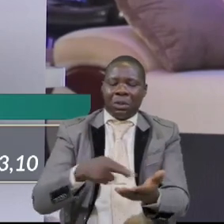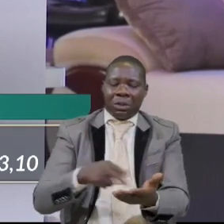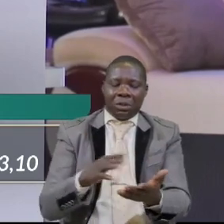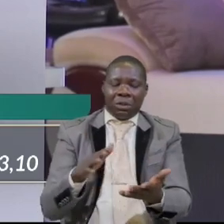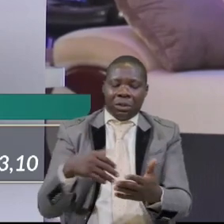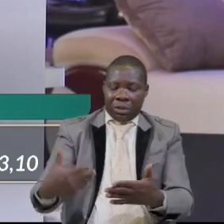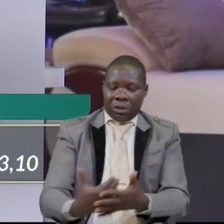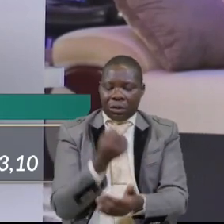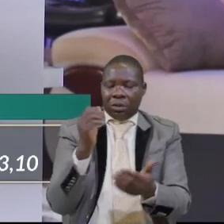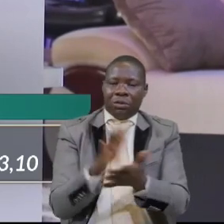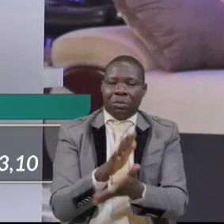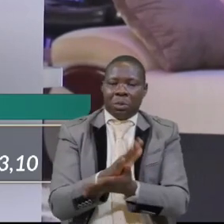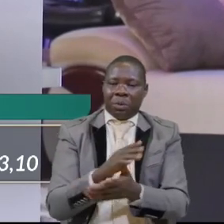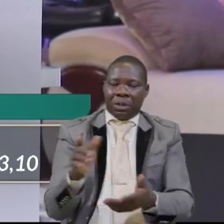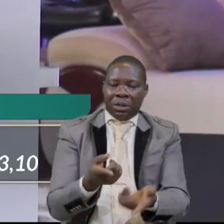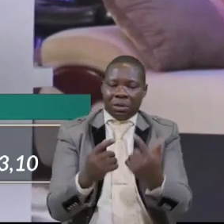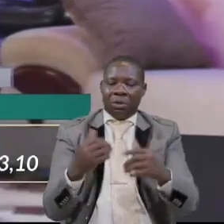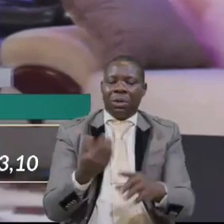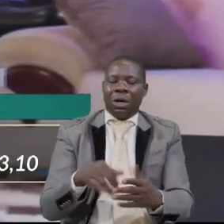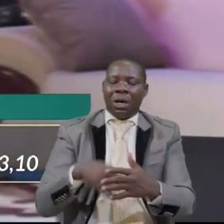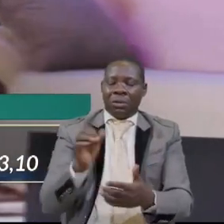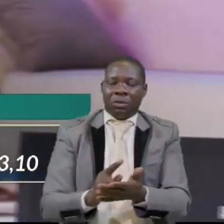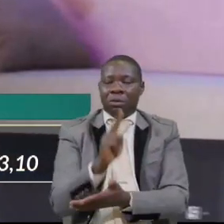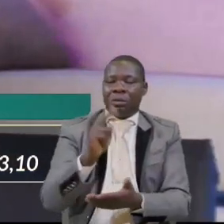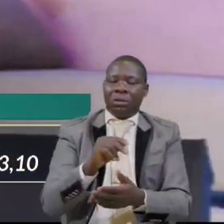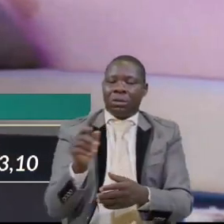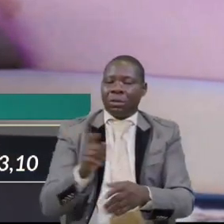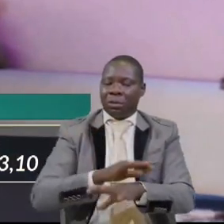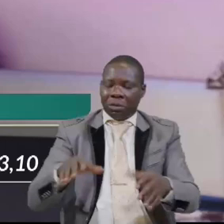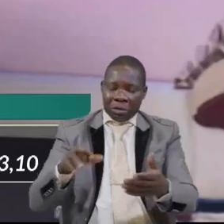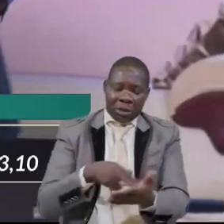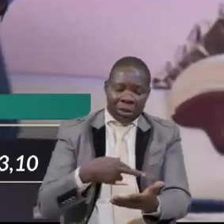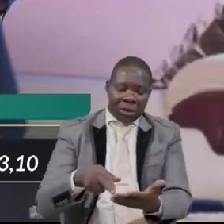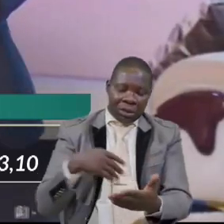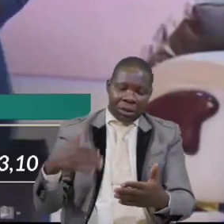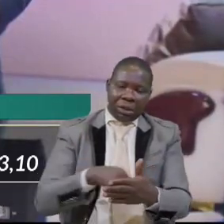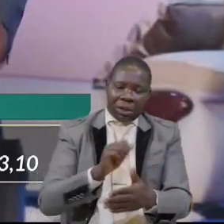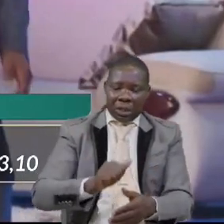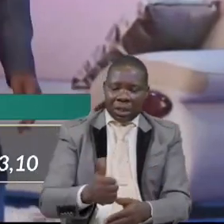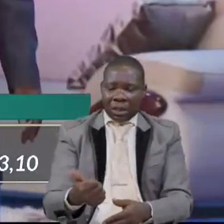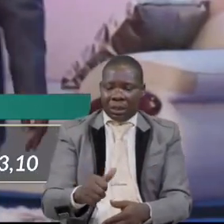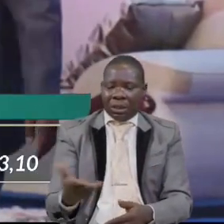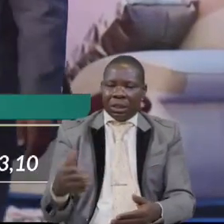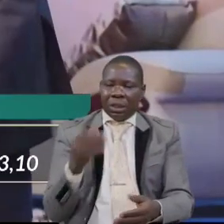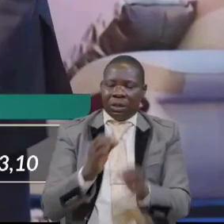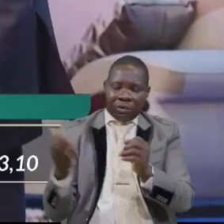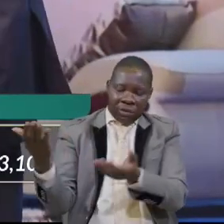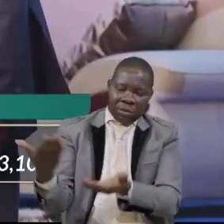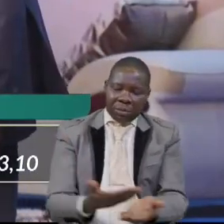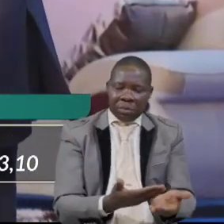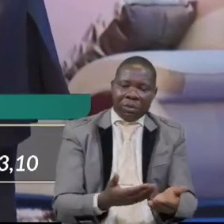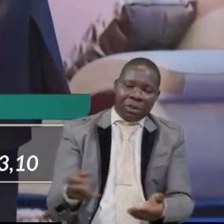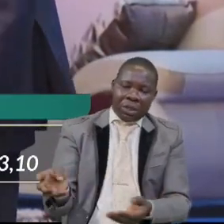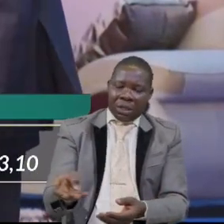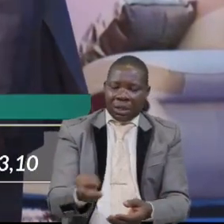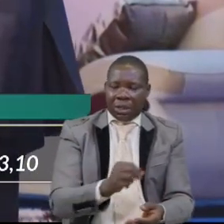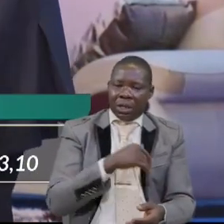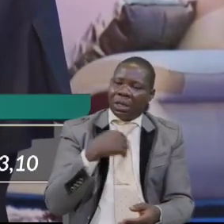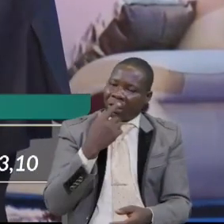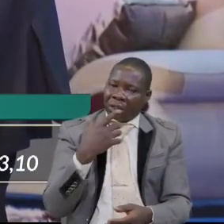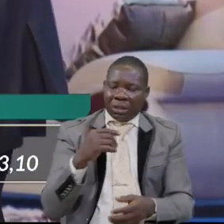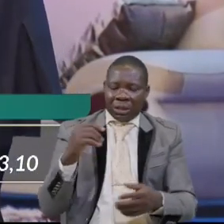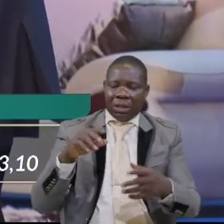les études, ils ne lisent même plus rien du tout. Et si vous les mettez là et vous dites que l'examen